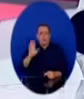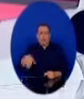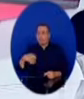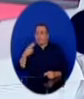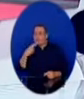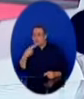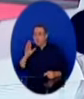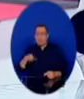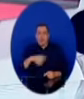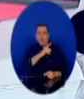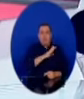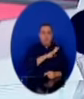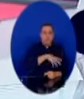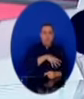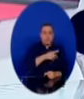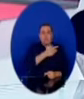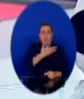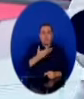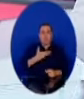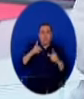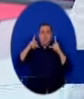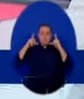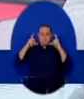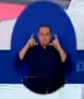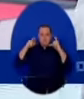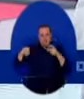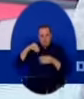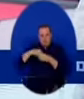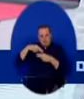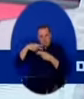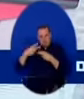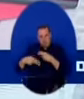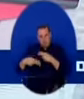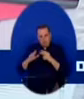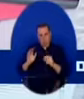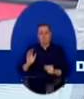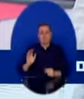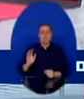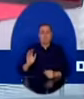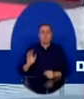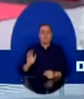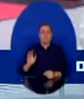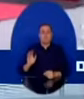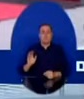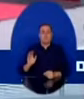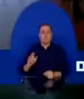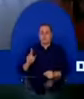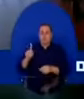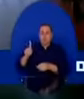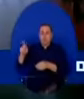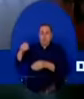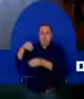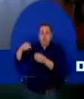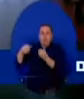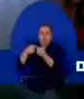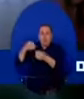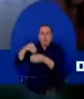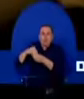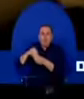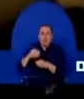וגם הפלסטינים קיבלו מצלמה כחלק מהפרויקט, כחלק מתלווה אליו, לא כחלק מהתוכן של, לא,